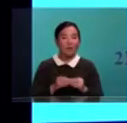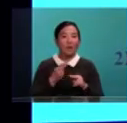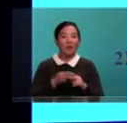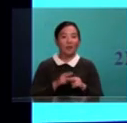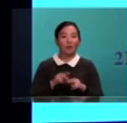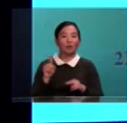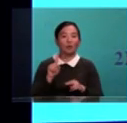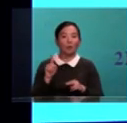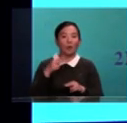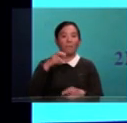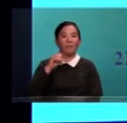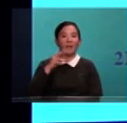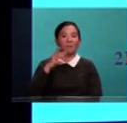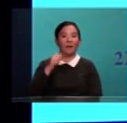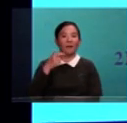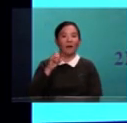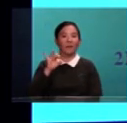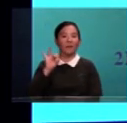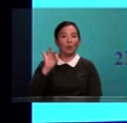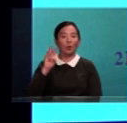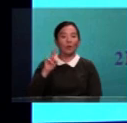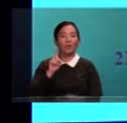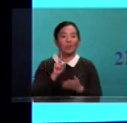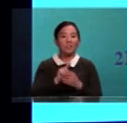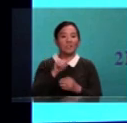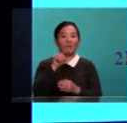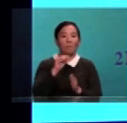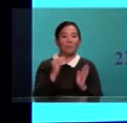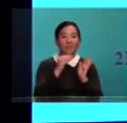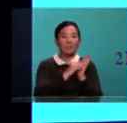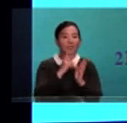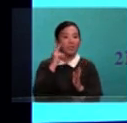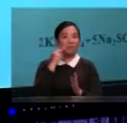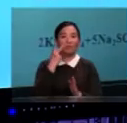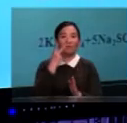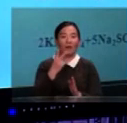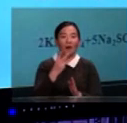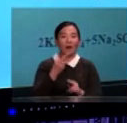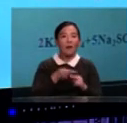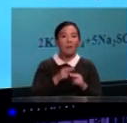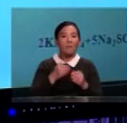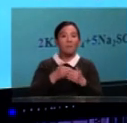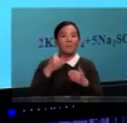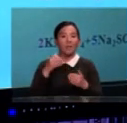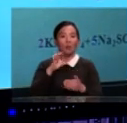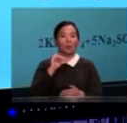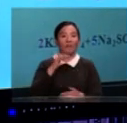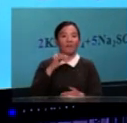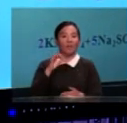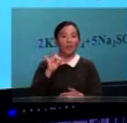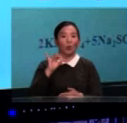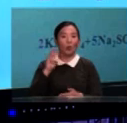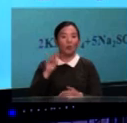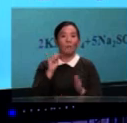10. Перед перманганат-ионом мы должны будем с вами поставить циферку 2, а перед сульфид-ионом